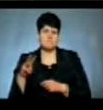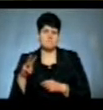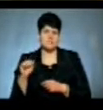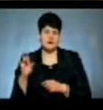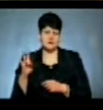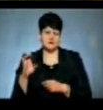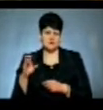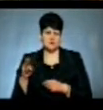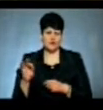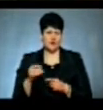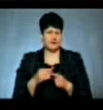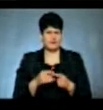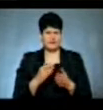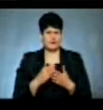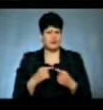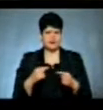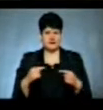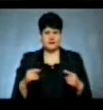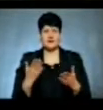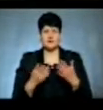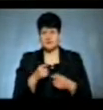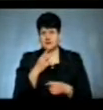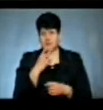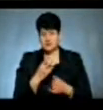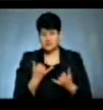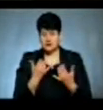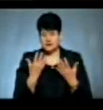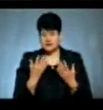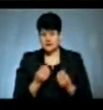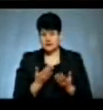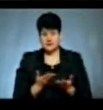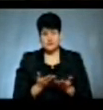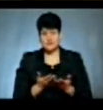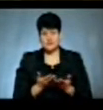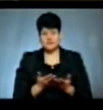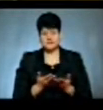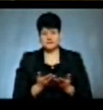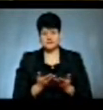Якби він бачив сьогодення, він би